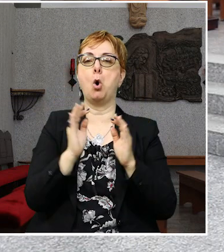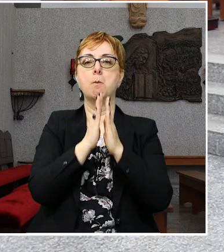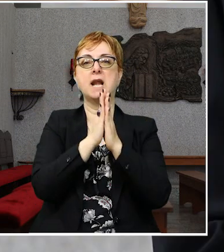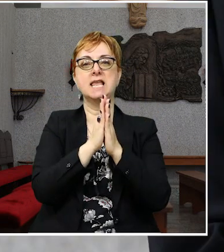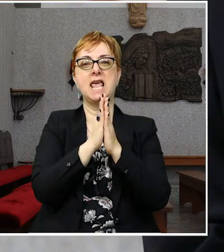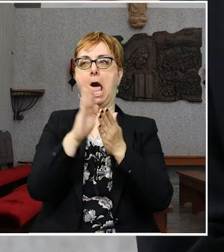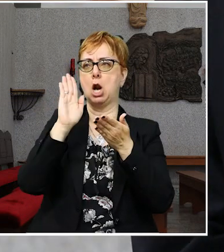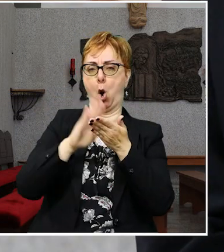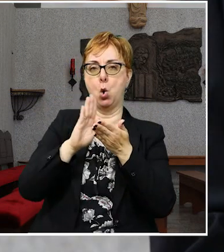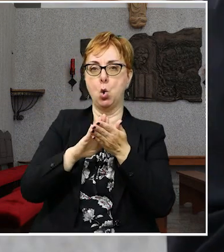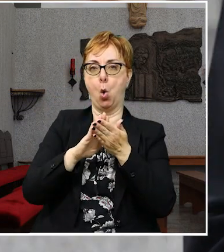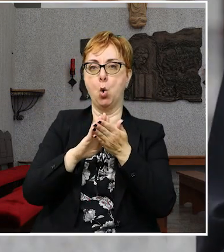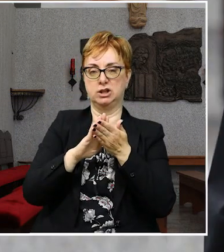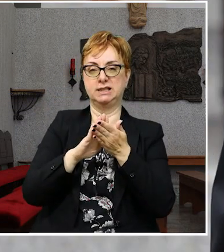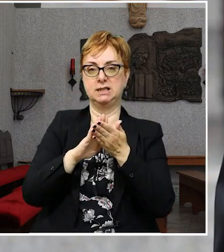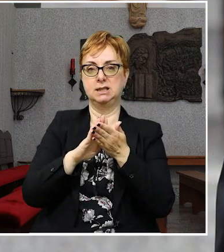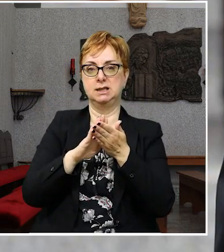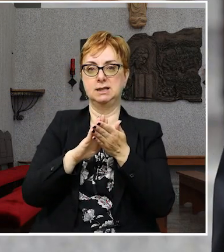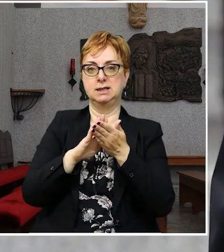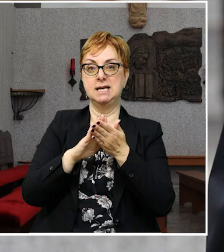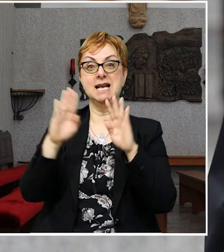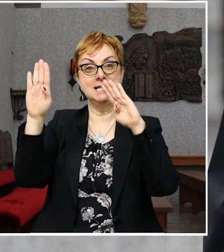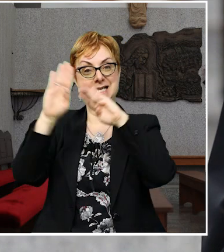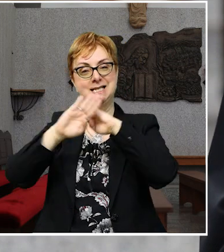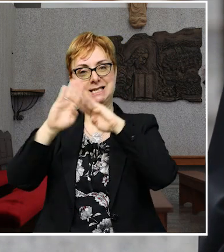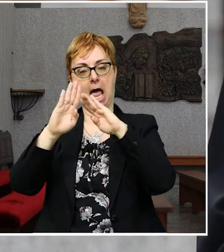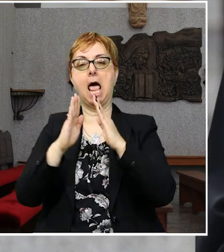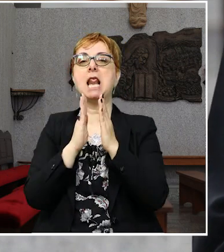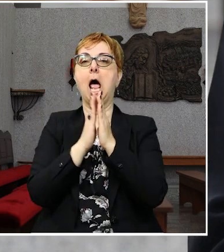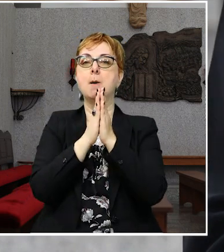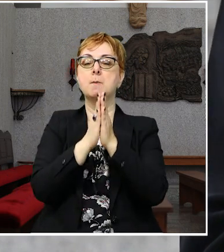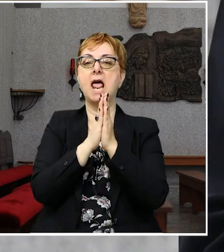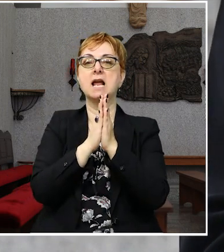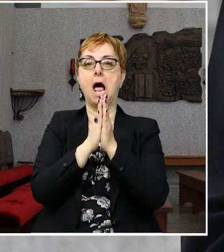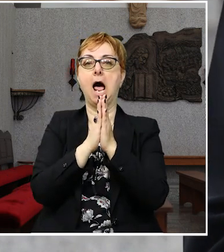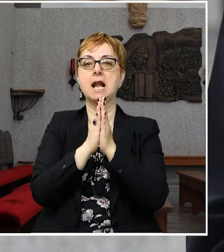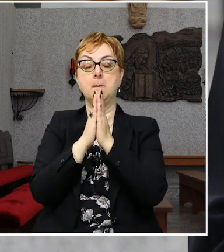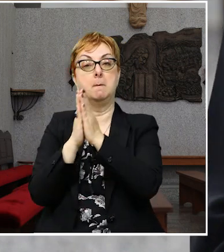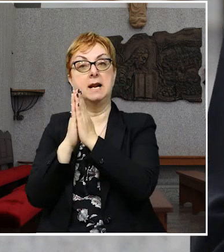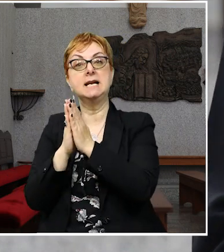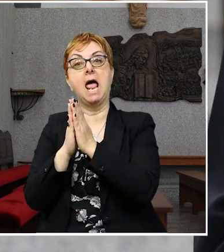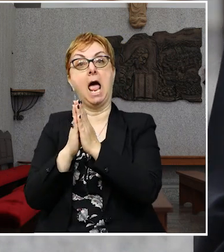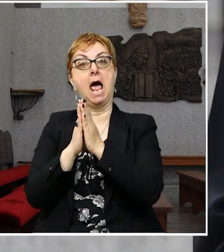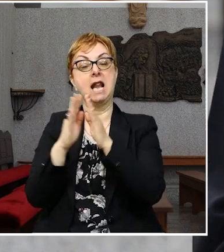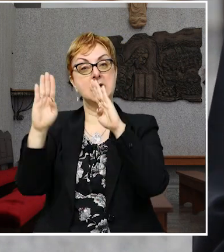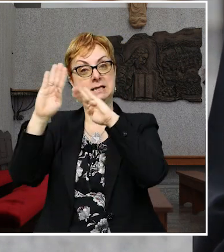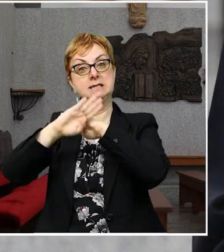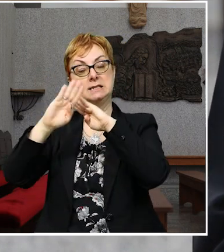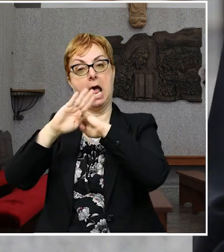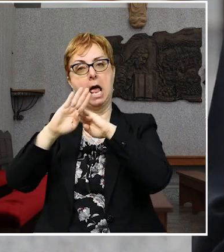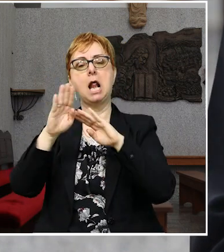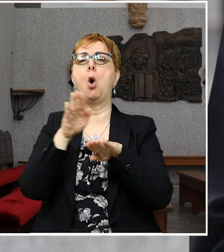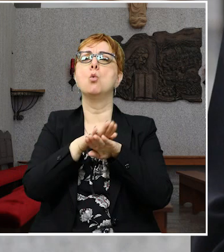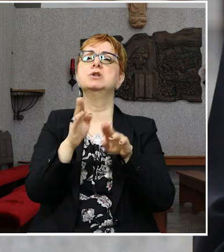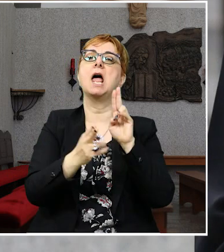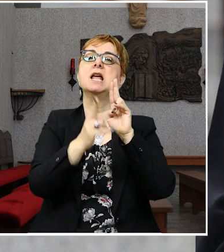lodi, pregare alla sera con la preghiera del vespro, utilizzare insomma un po' di più